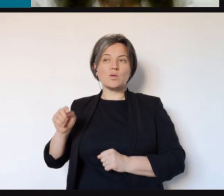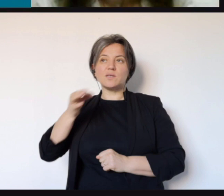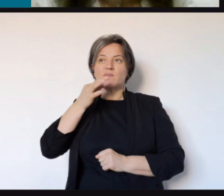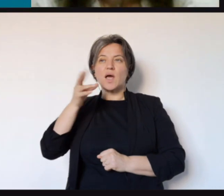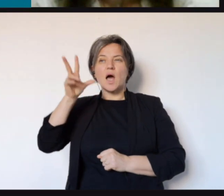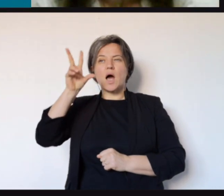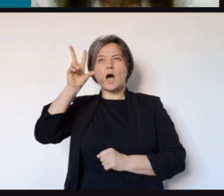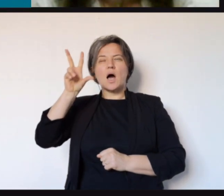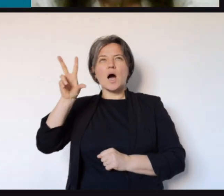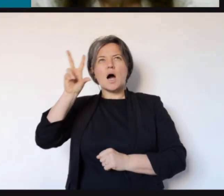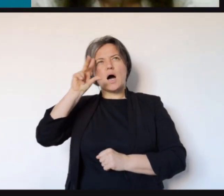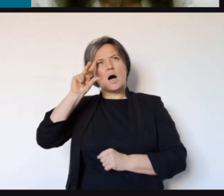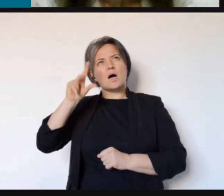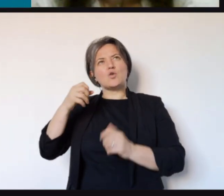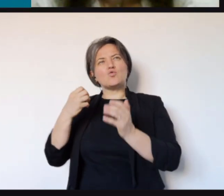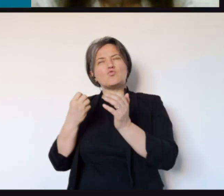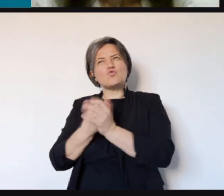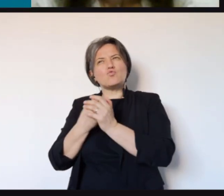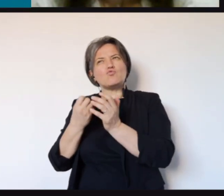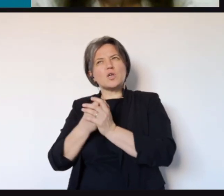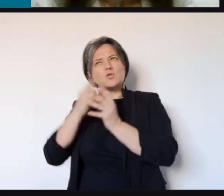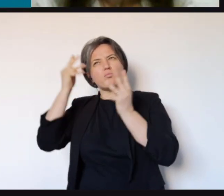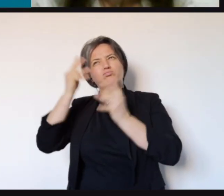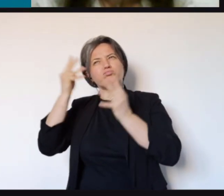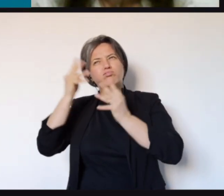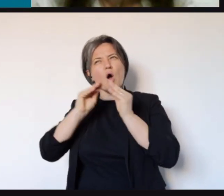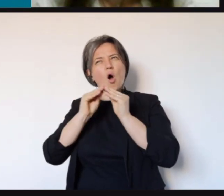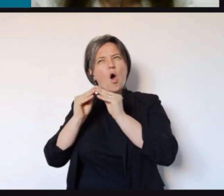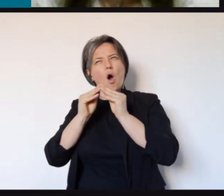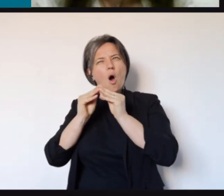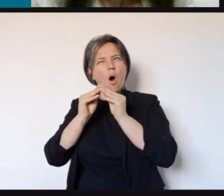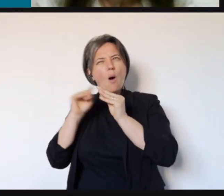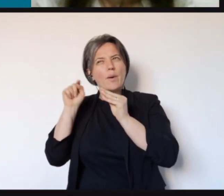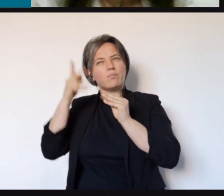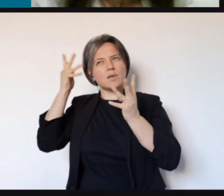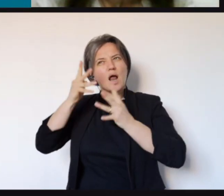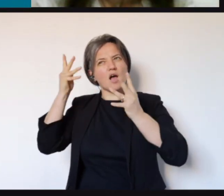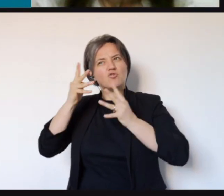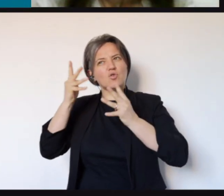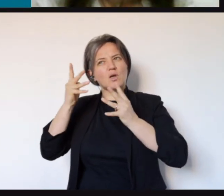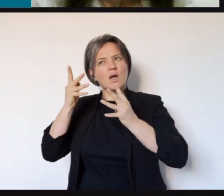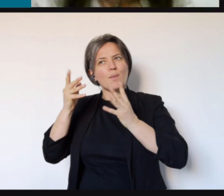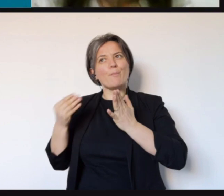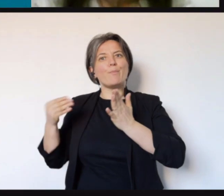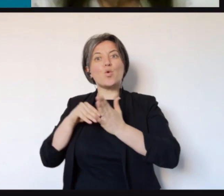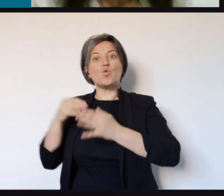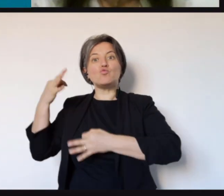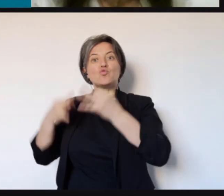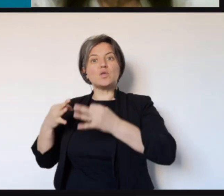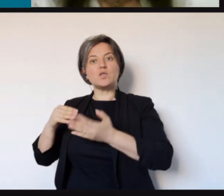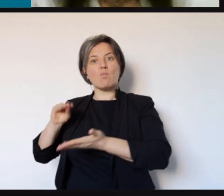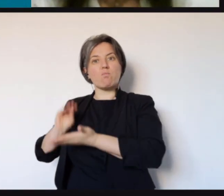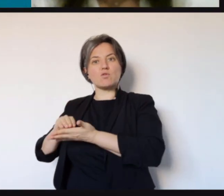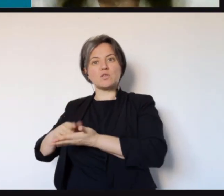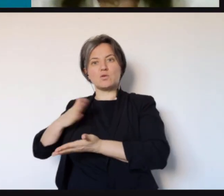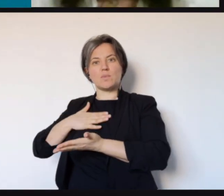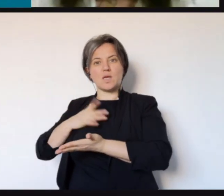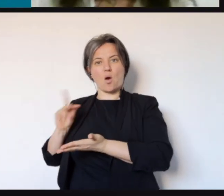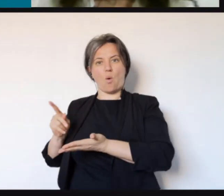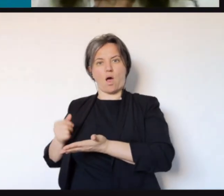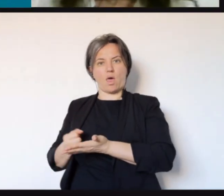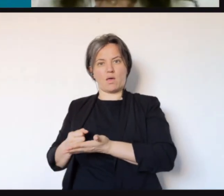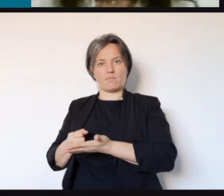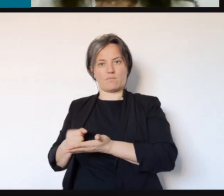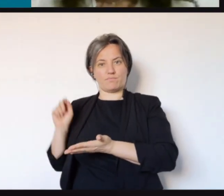che non è solo un rielaborare quello che ci è successo, ma anche un esprimere un giudizio.